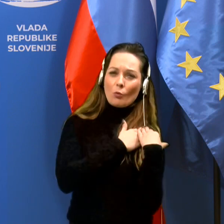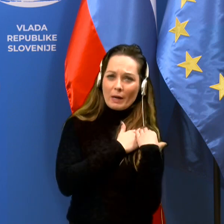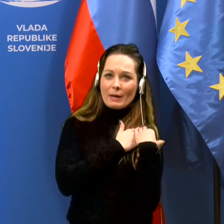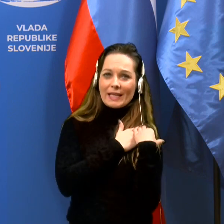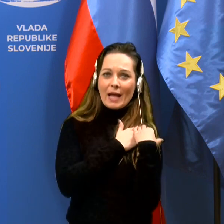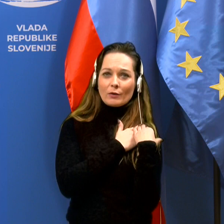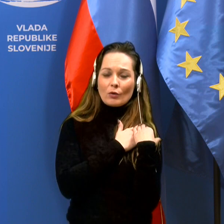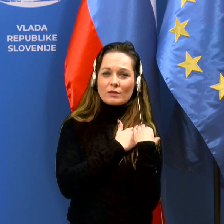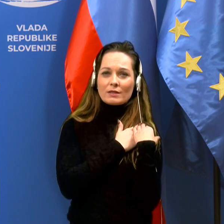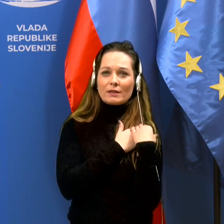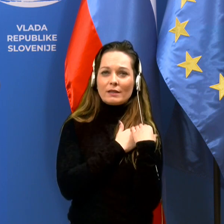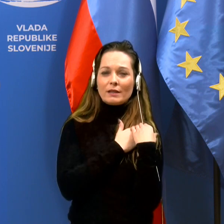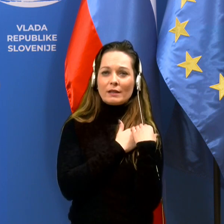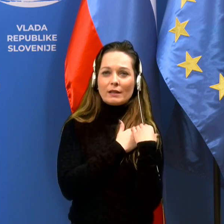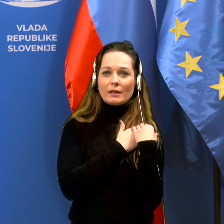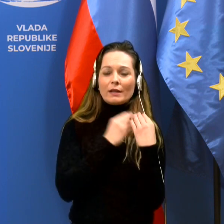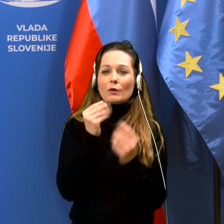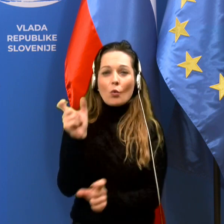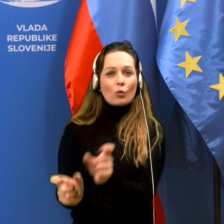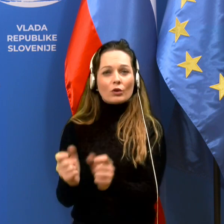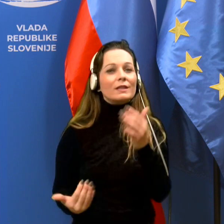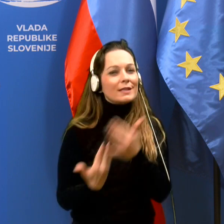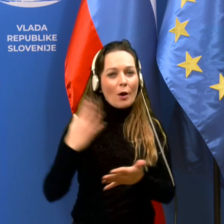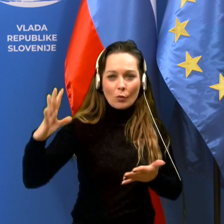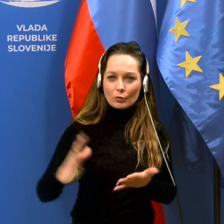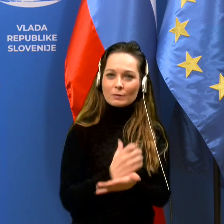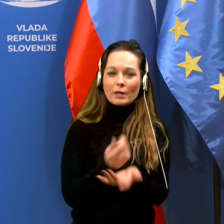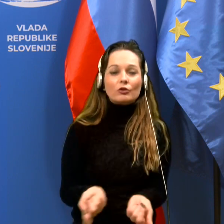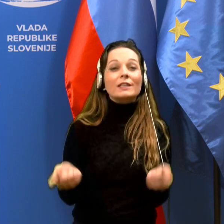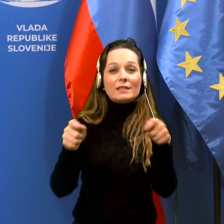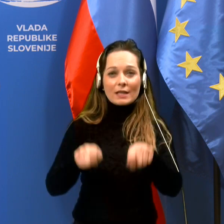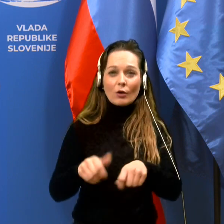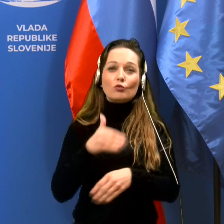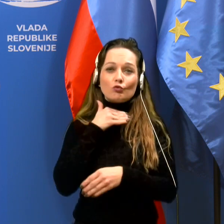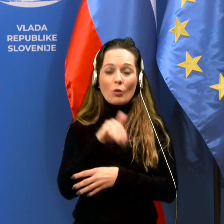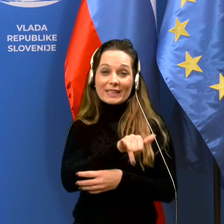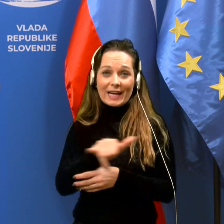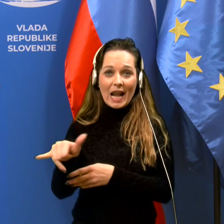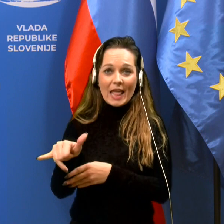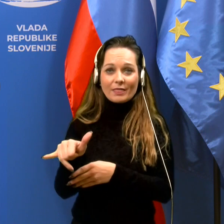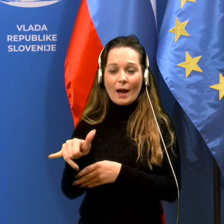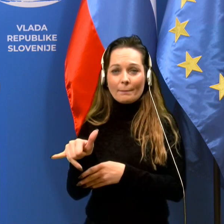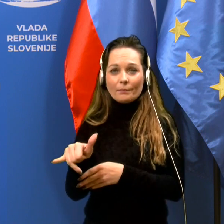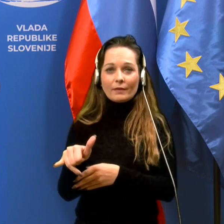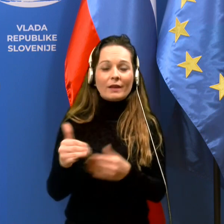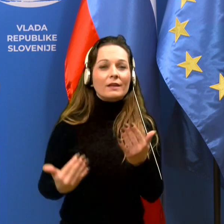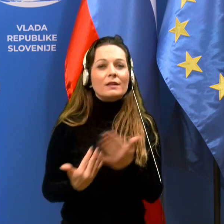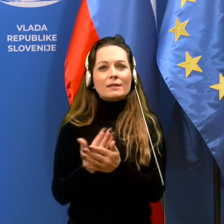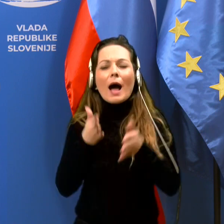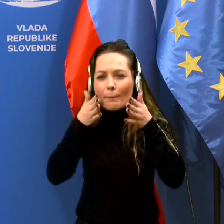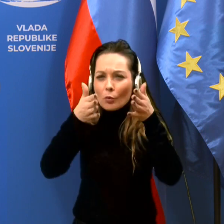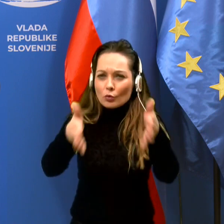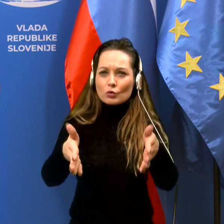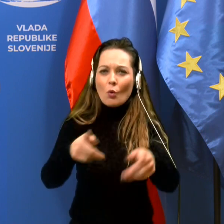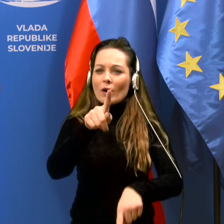preobremenjenosti učencev, za uspešen zaključek šolskega leta in za pozornost